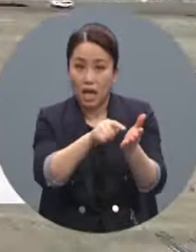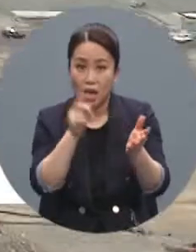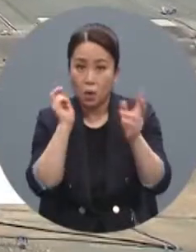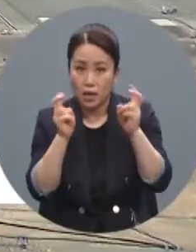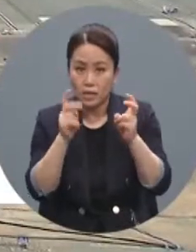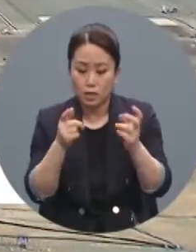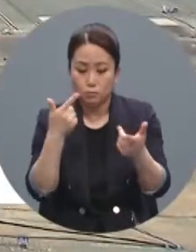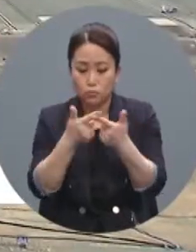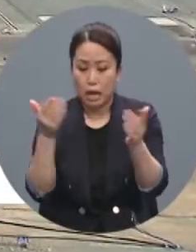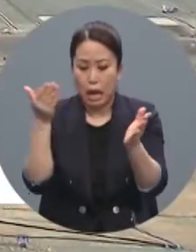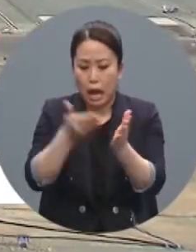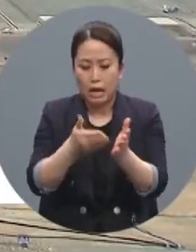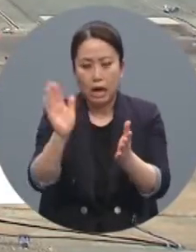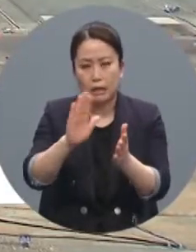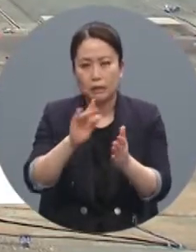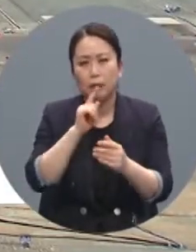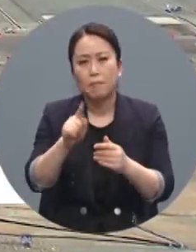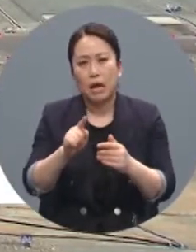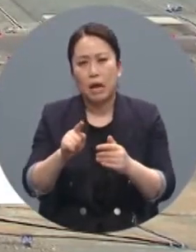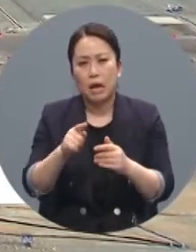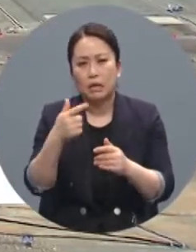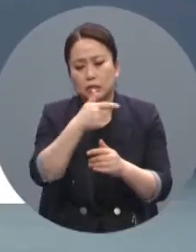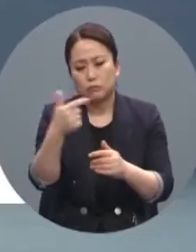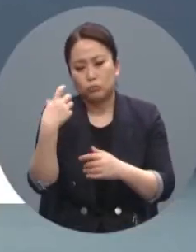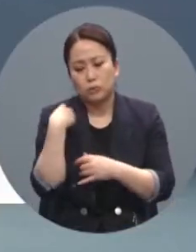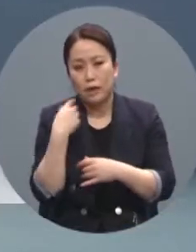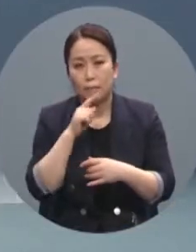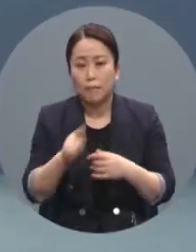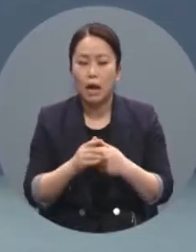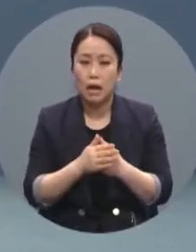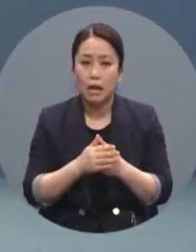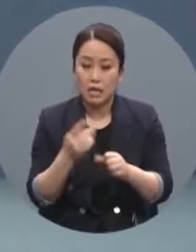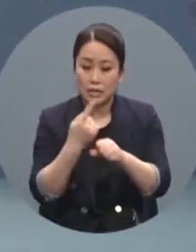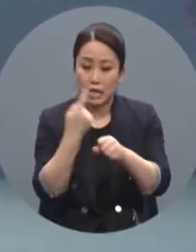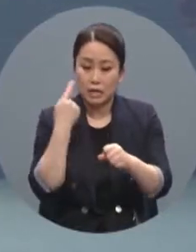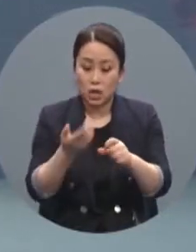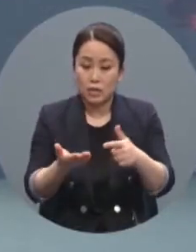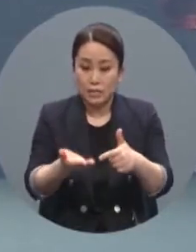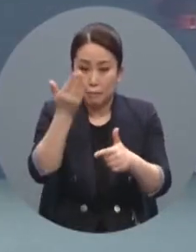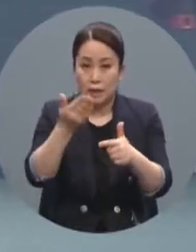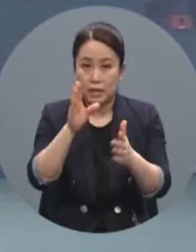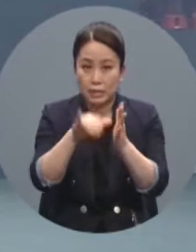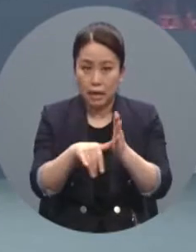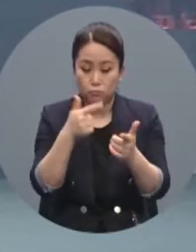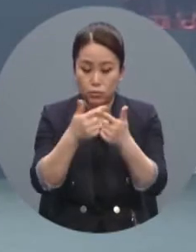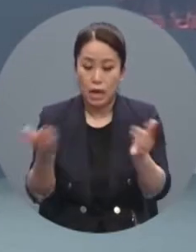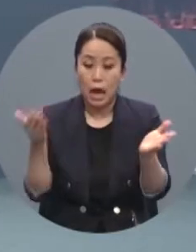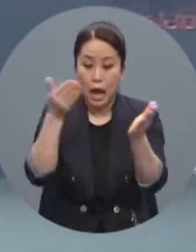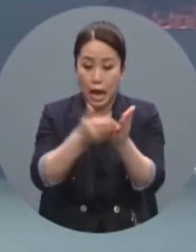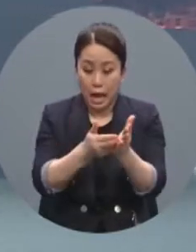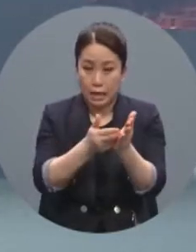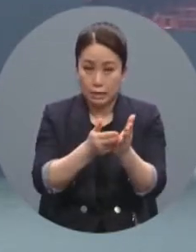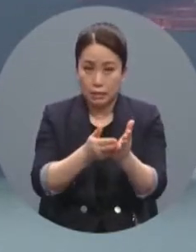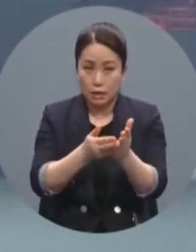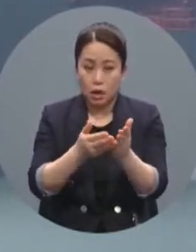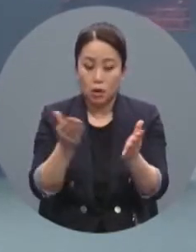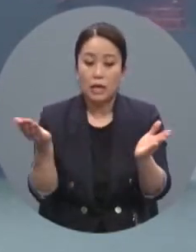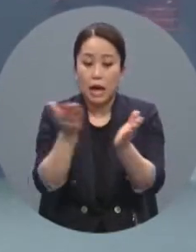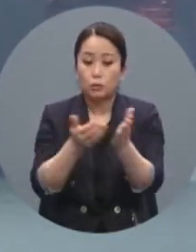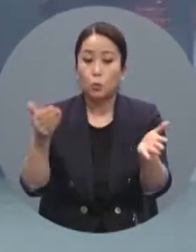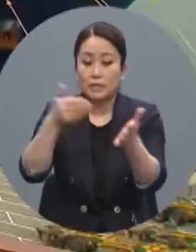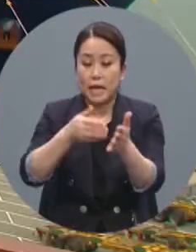부산항을 건너뛰고 있는 점도 큰 부담이 되고 있습니다. 지난해 상반기 부산항을 찾은 컨테이너 선박은